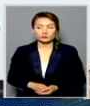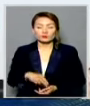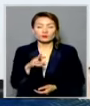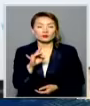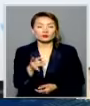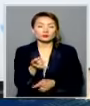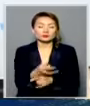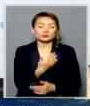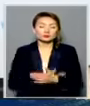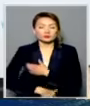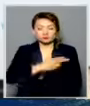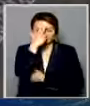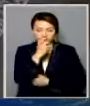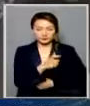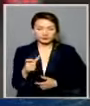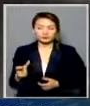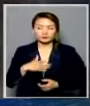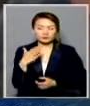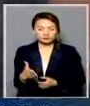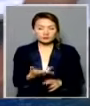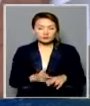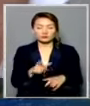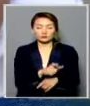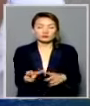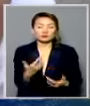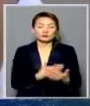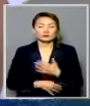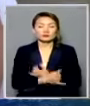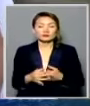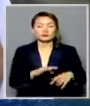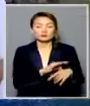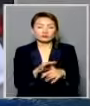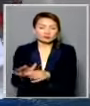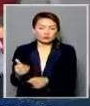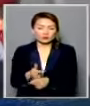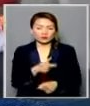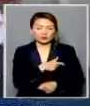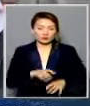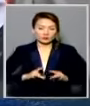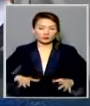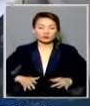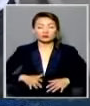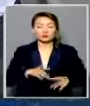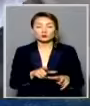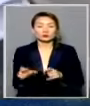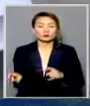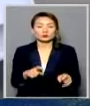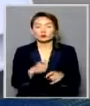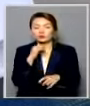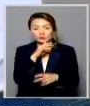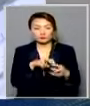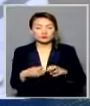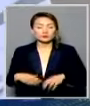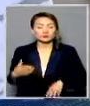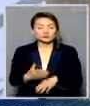Таксопарки обязуются адаптировать каждый 10-й транспорт для людей с инвалидностью. А по словам депутатов, передвижение людей очень много